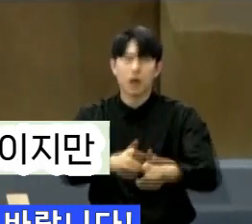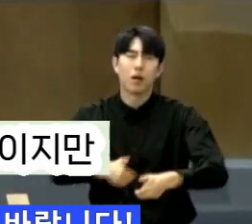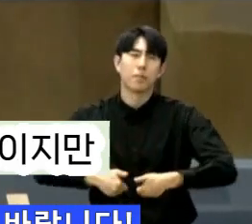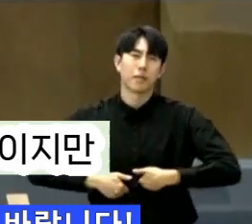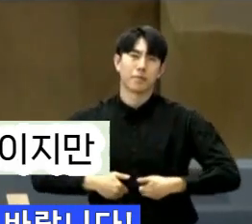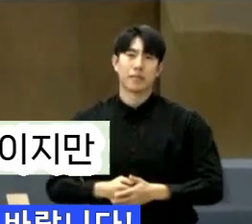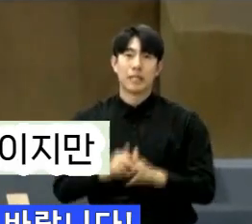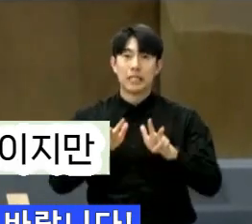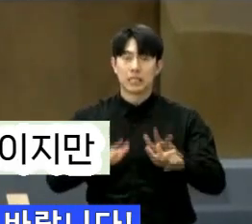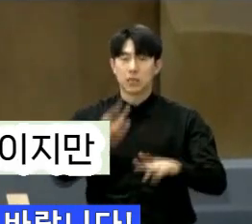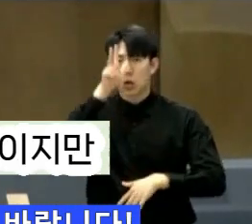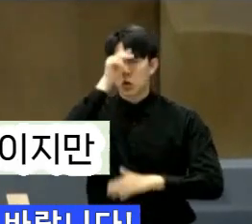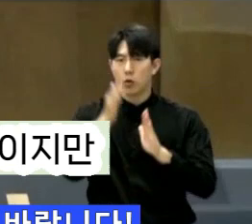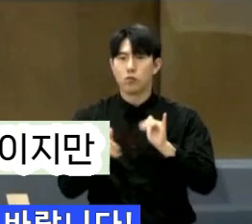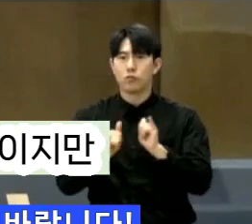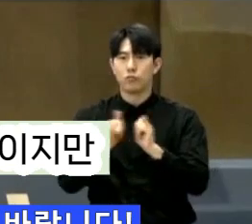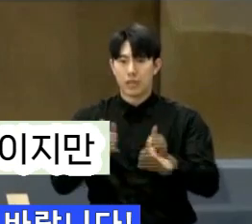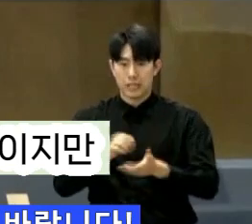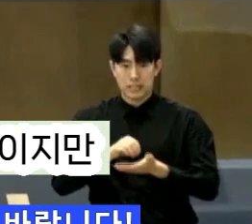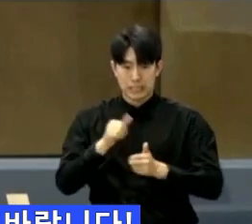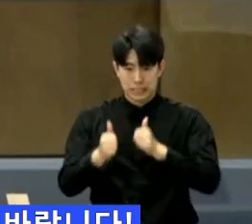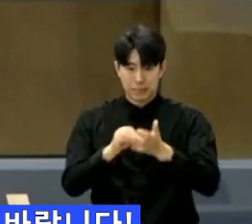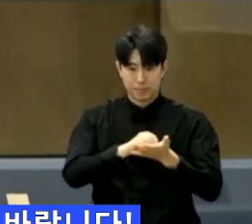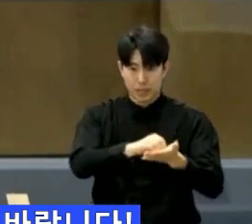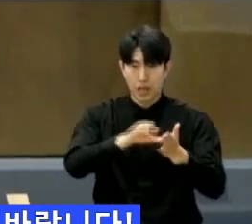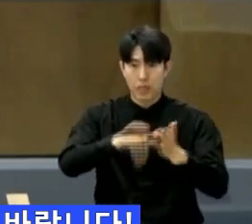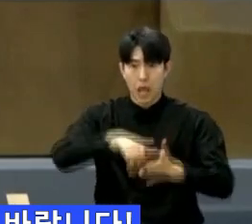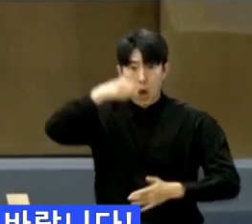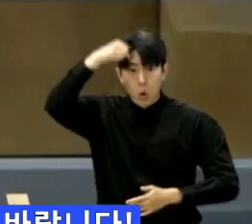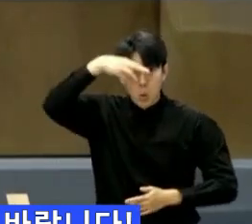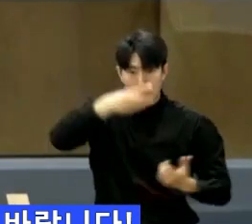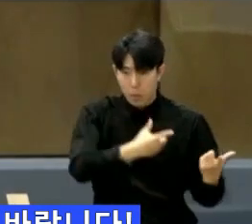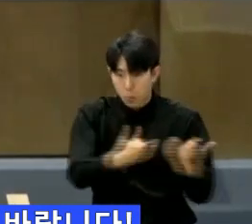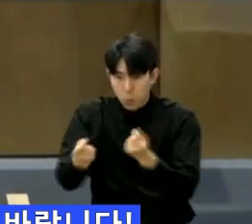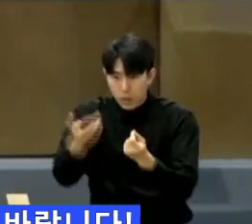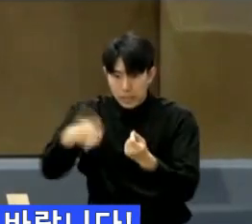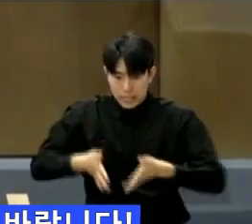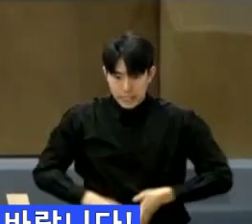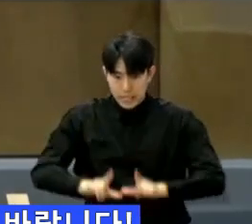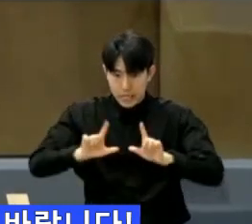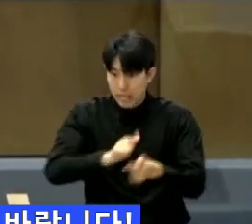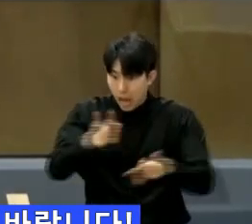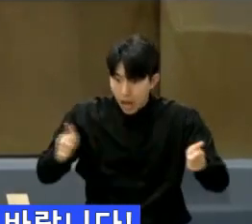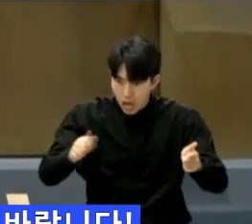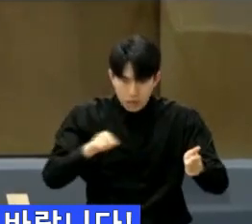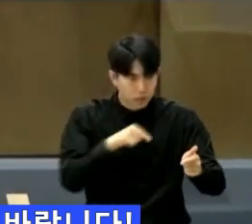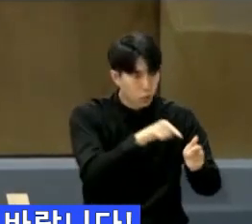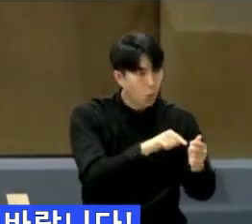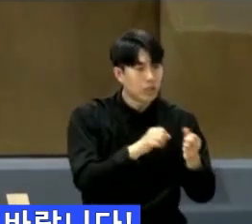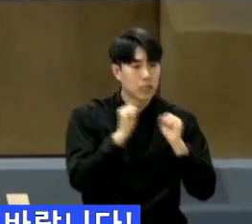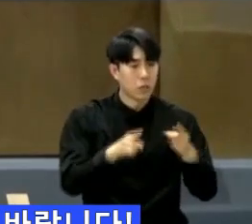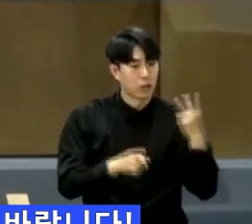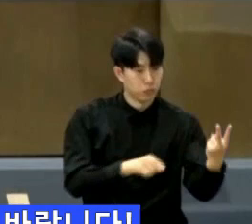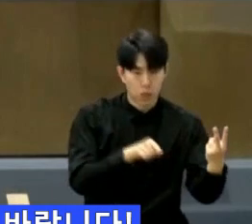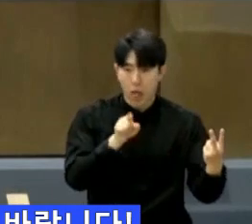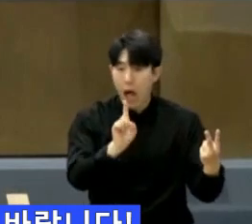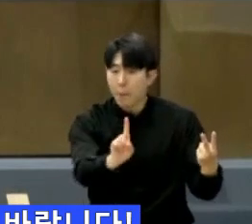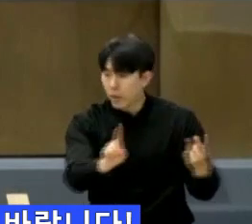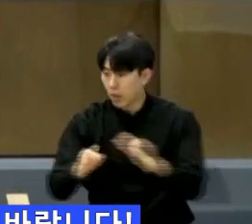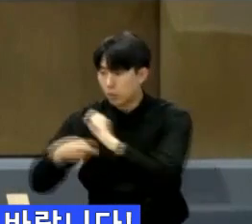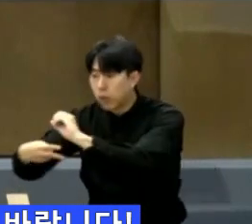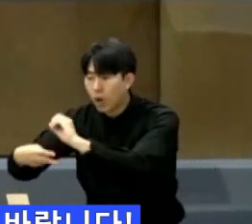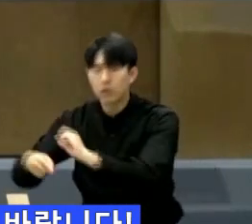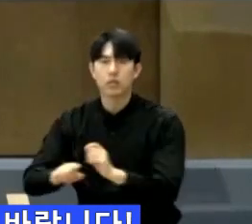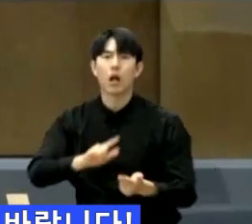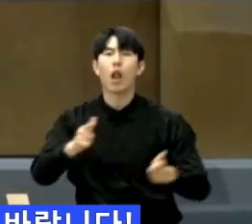결과적으로 현행 경찰 공무원 응시 자격은 같은 고3이지만 생일이 다르다는 이유로 태휘와 종현이를 차별하고 있습니다. 태희와 종현이의